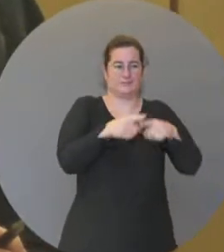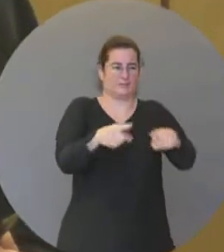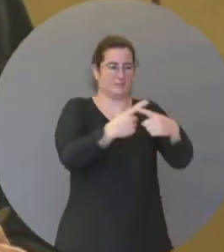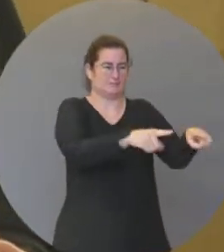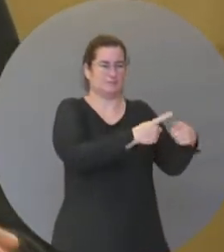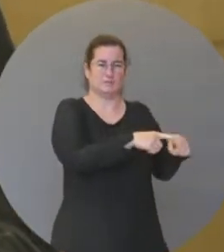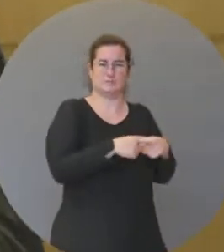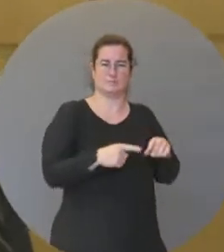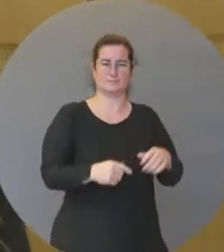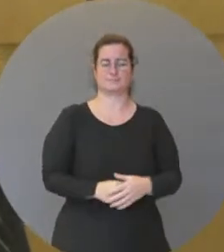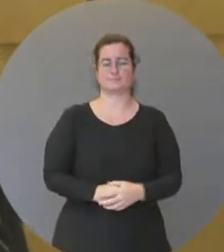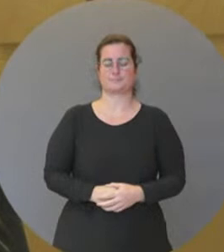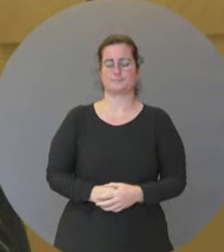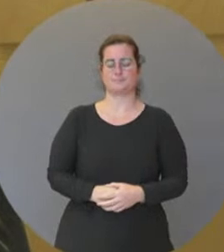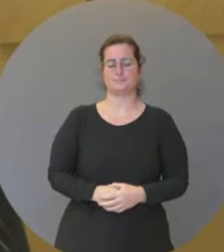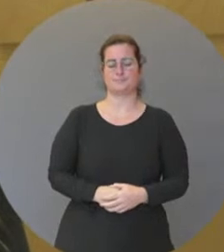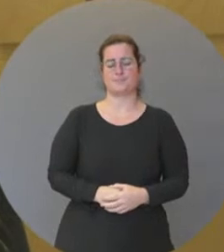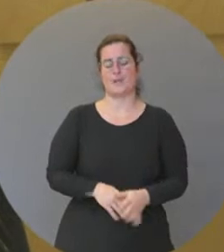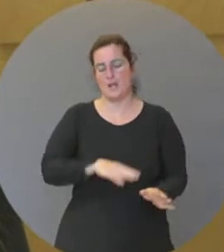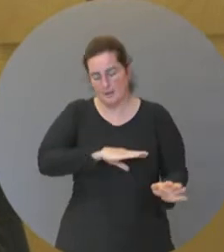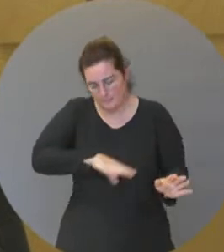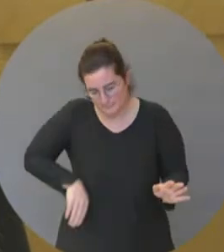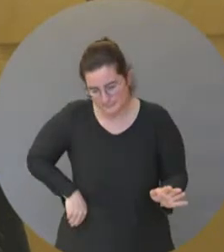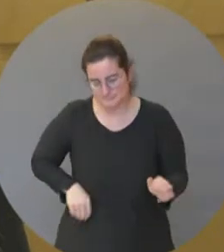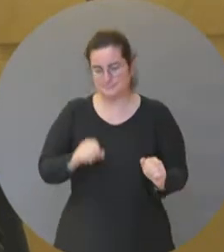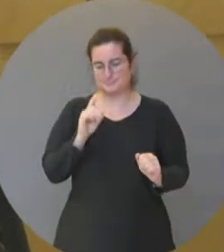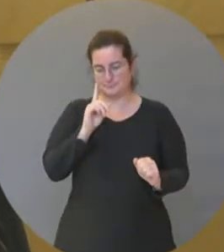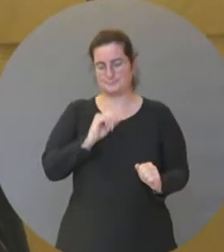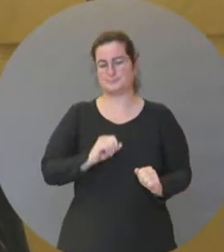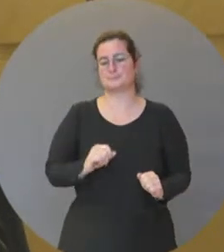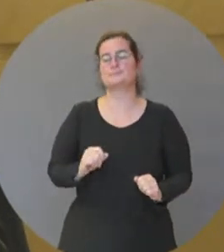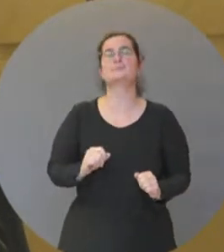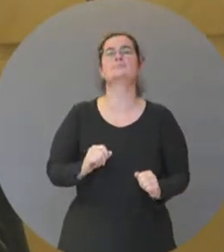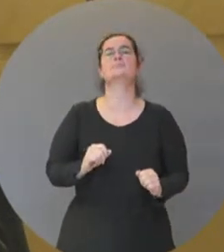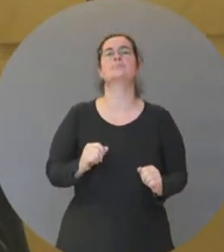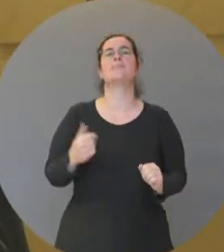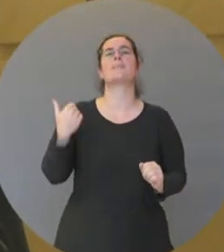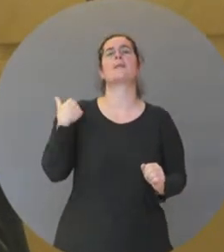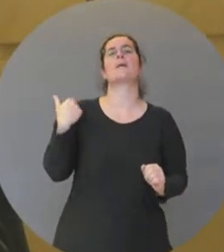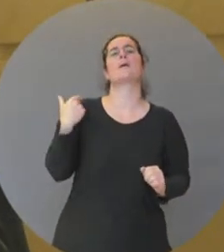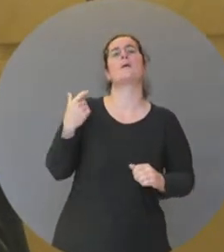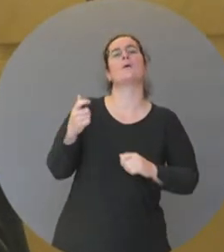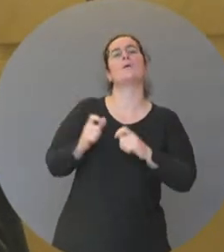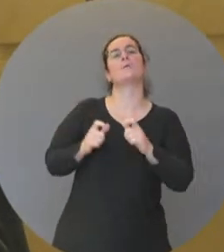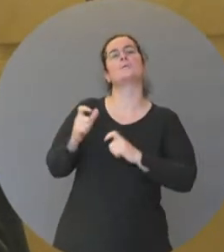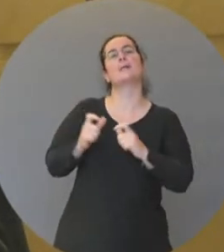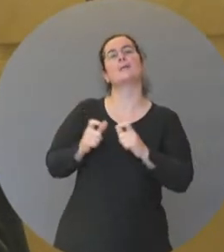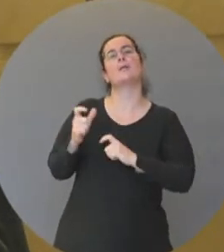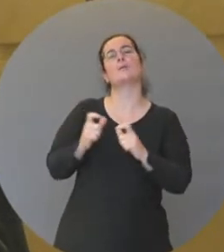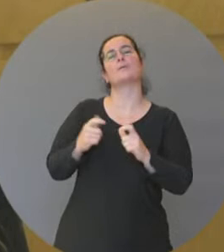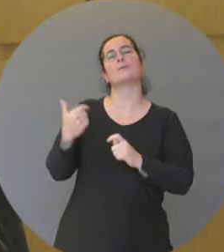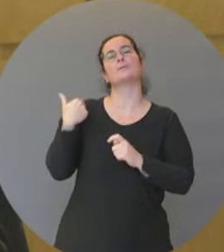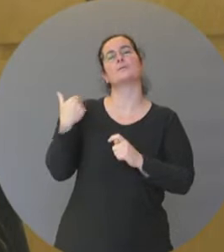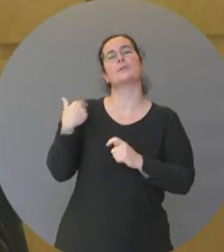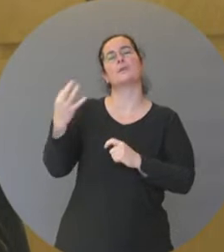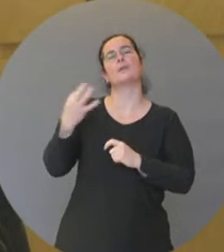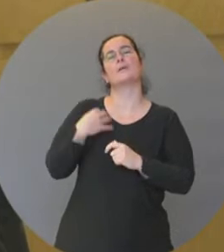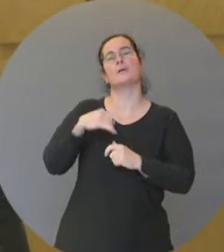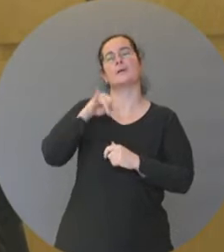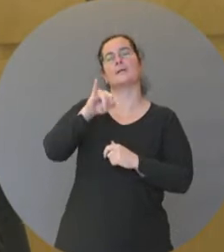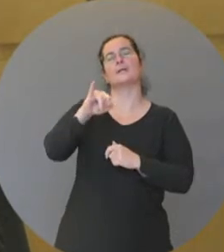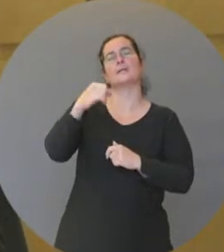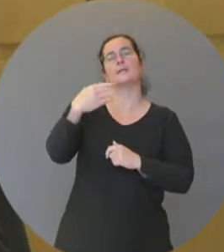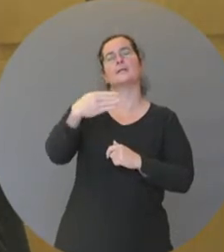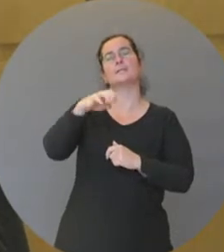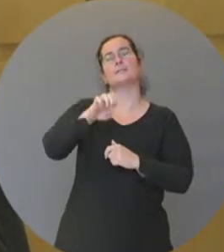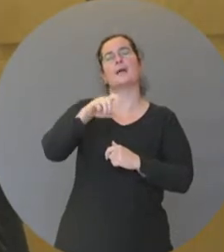service à l'autre et enfin pour terminer par rapport à ce que disait ma collègue Imelda avant de candeler pardon